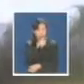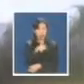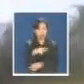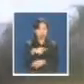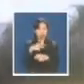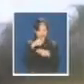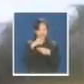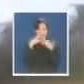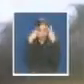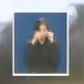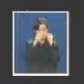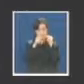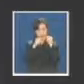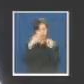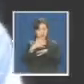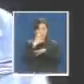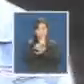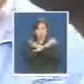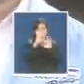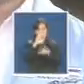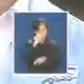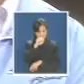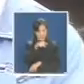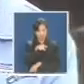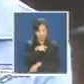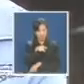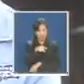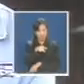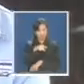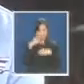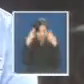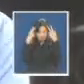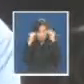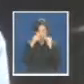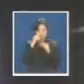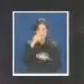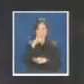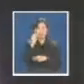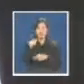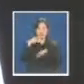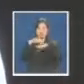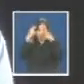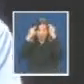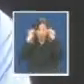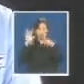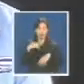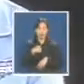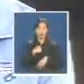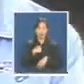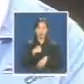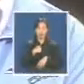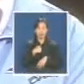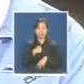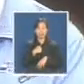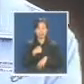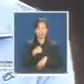การเมืองซะท่านนายกรัฐมนตรีก็คุณอภิสิทธิ์เองก็ได้เป็นนายกแล้วทำไมยังตัดสินใ